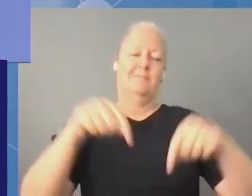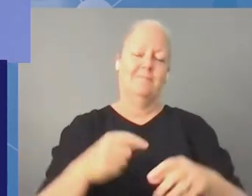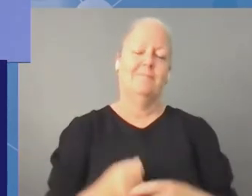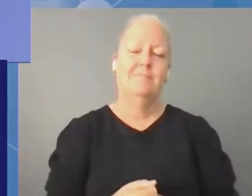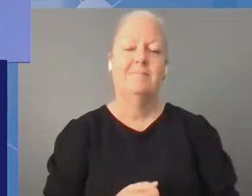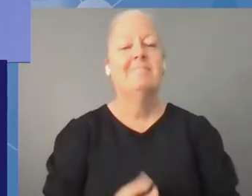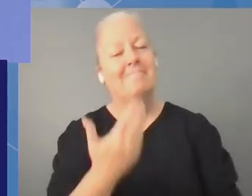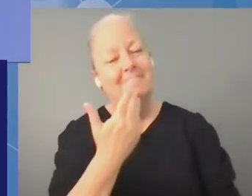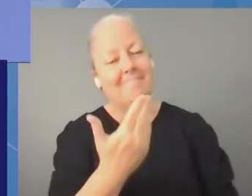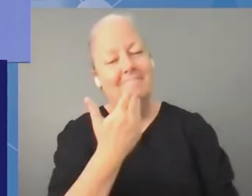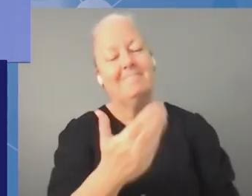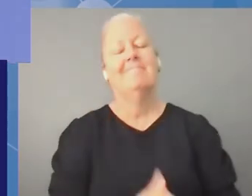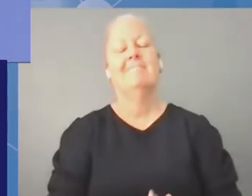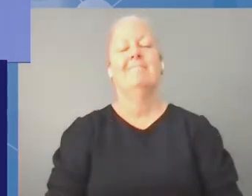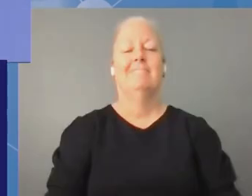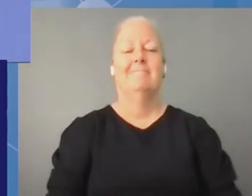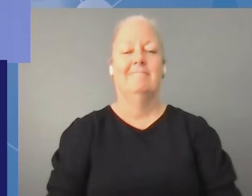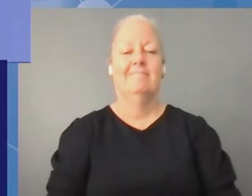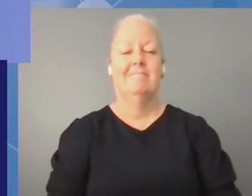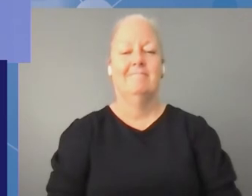可以见上面。